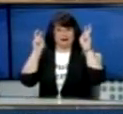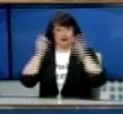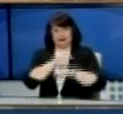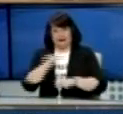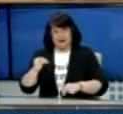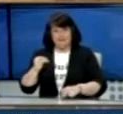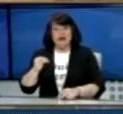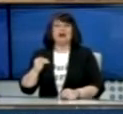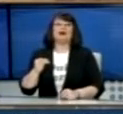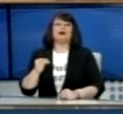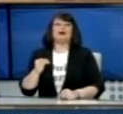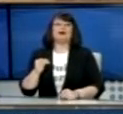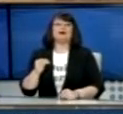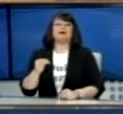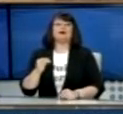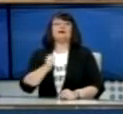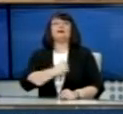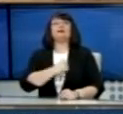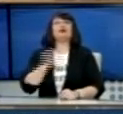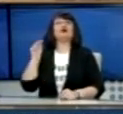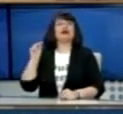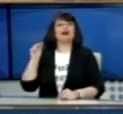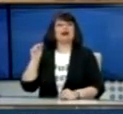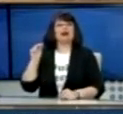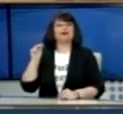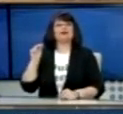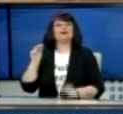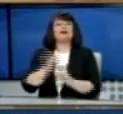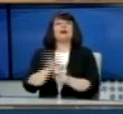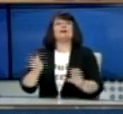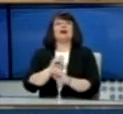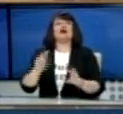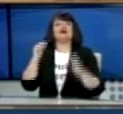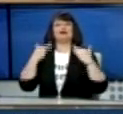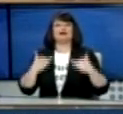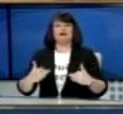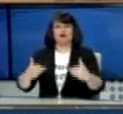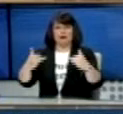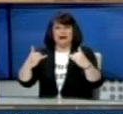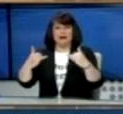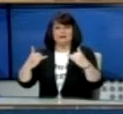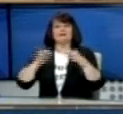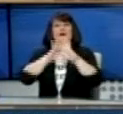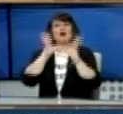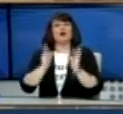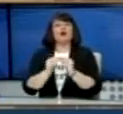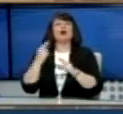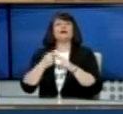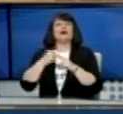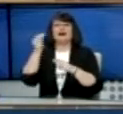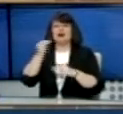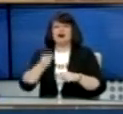χρηματοδοτούμε όλες αυτές τις πρωτοβουλίες για να ελαφρύνουν τα ελληνικά νοικοκυριά από το κόστος της ενεργειακής κρίσης. Τώρα, να σας πάω και στο κομμάτι